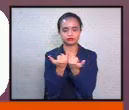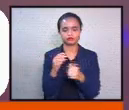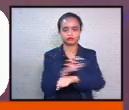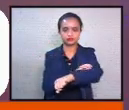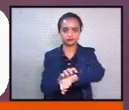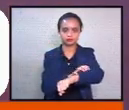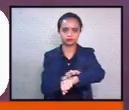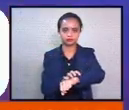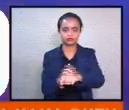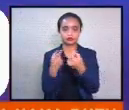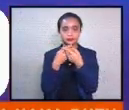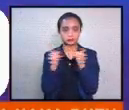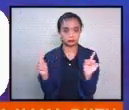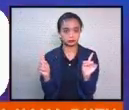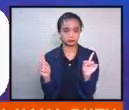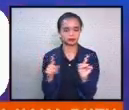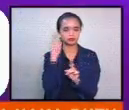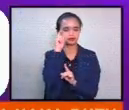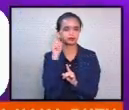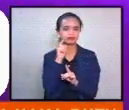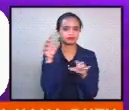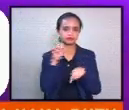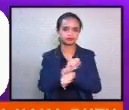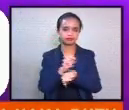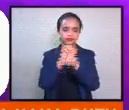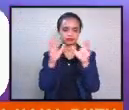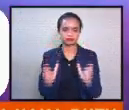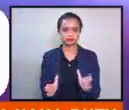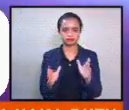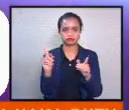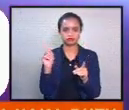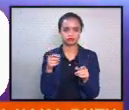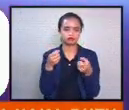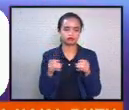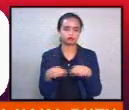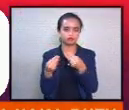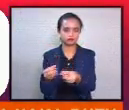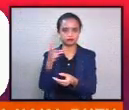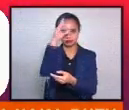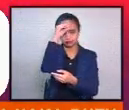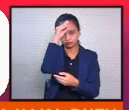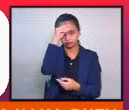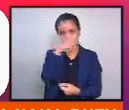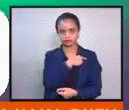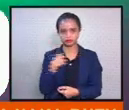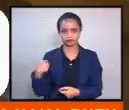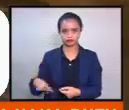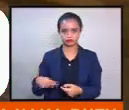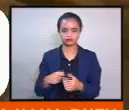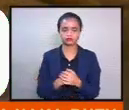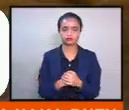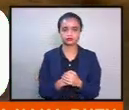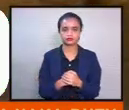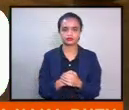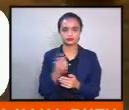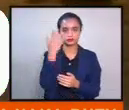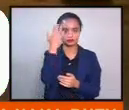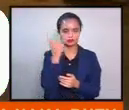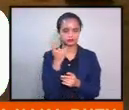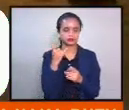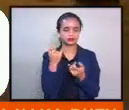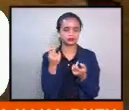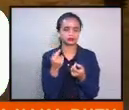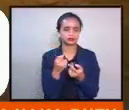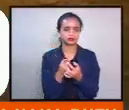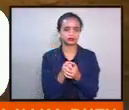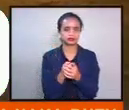Makati. Pero, sex workers pala sila na ibinubugaw sa mga lalaking Chinese. Dahil sa kumpirmasyong